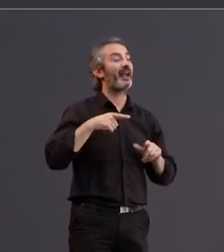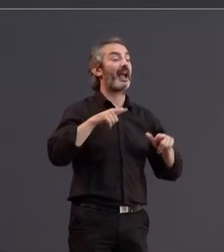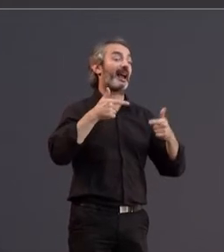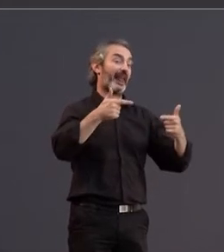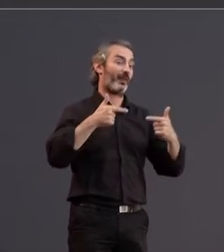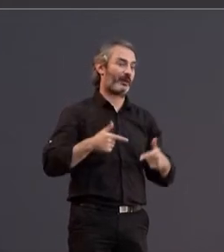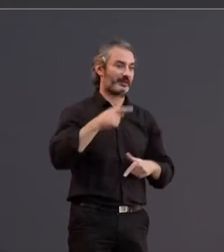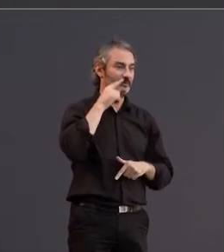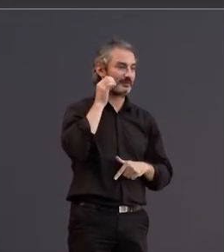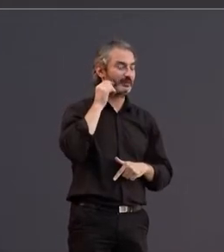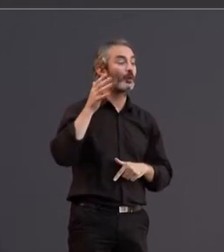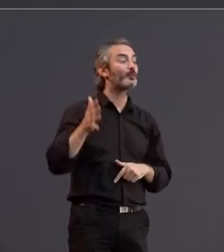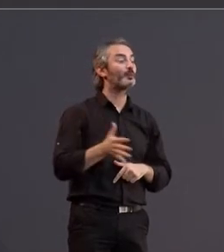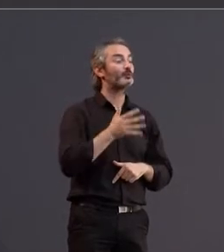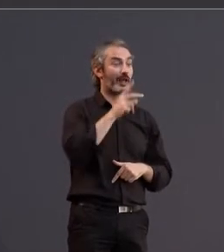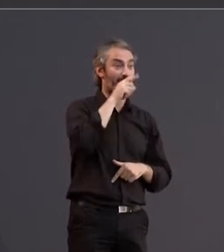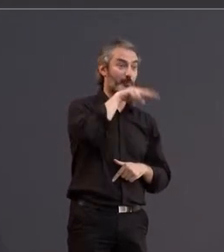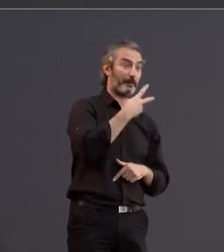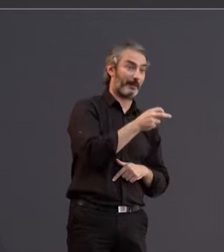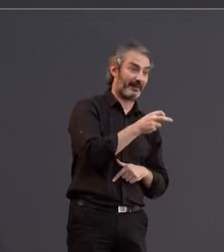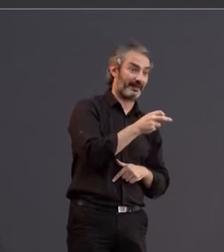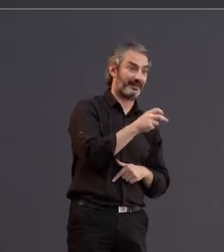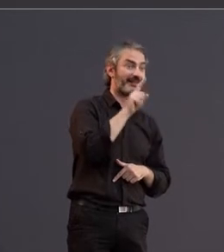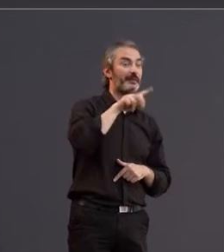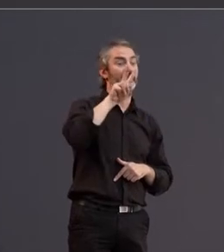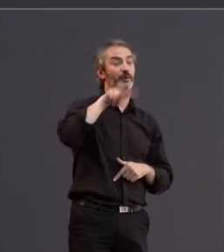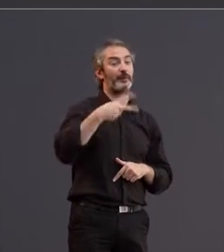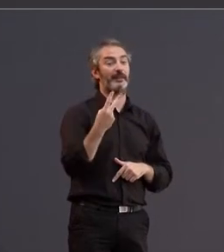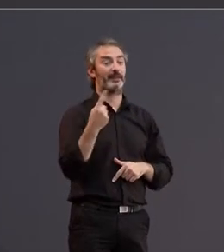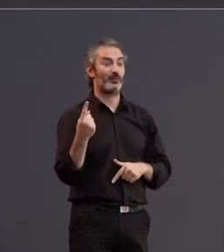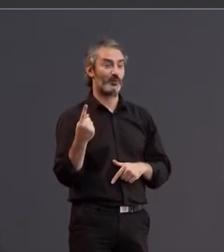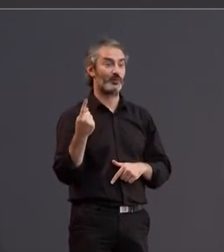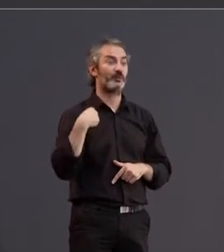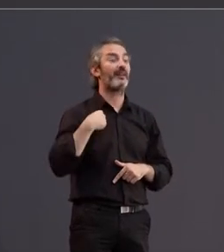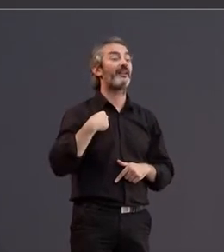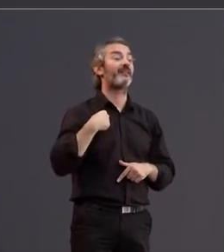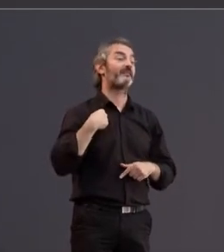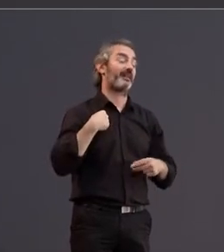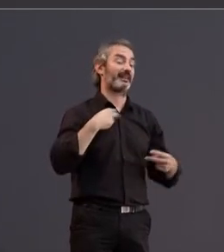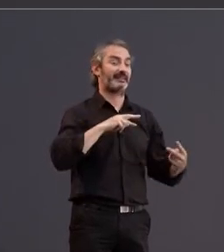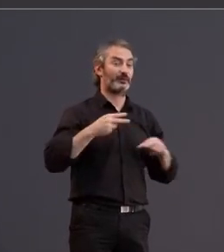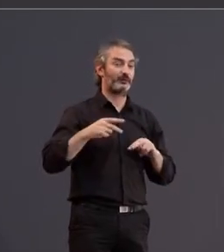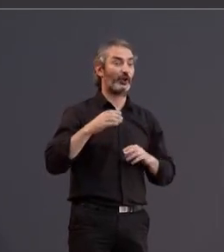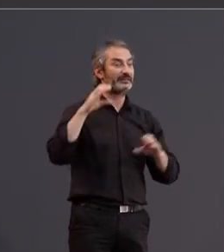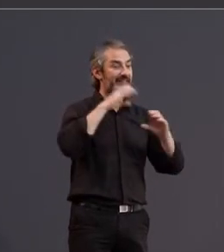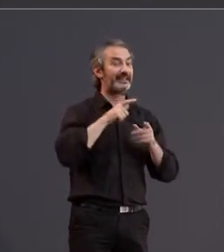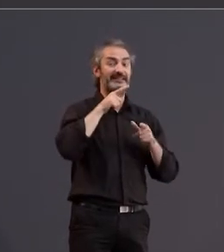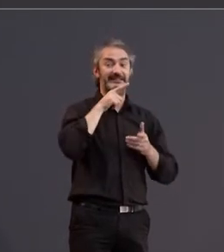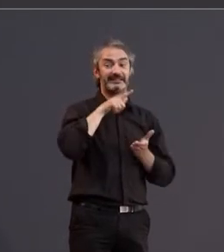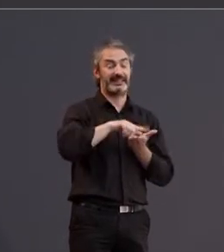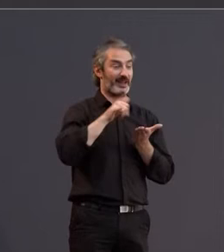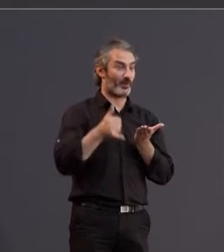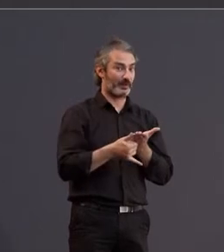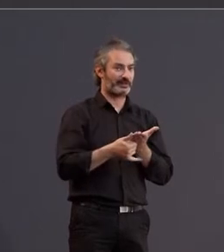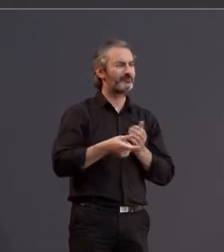i a les graduades de les promocions 2020 i 2021 de la Facultat de Traducció i Ciències del Llenguatge.